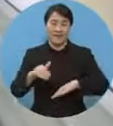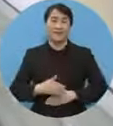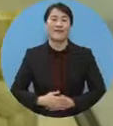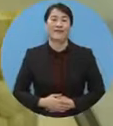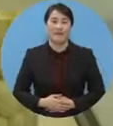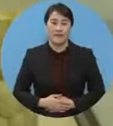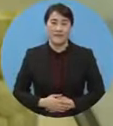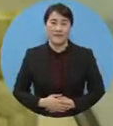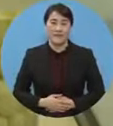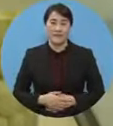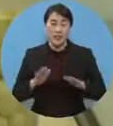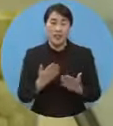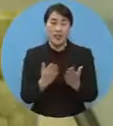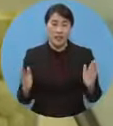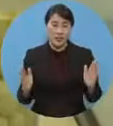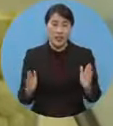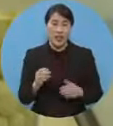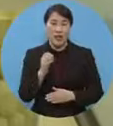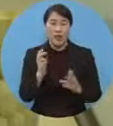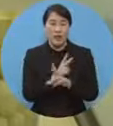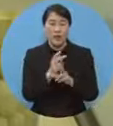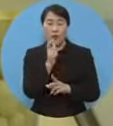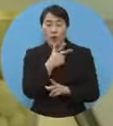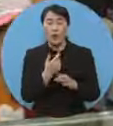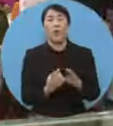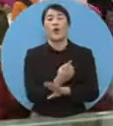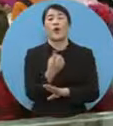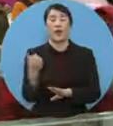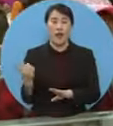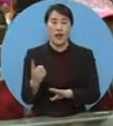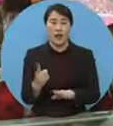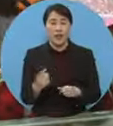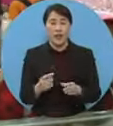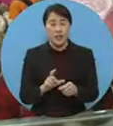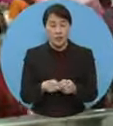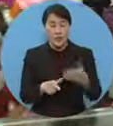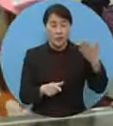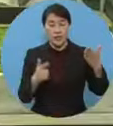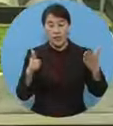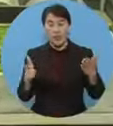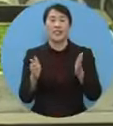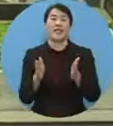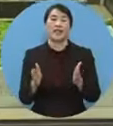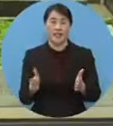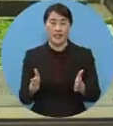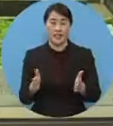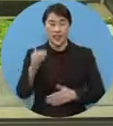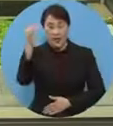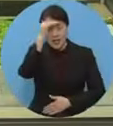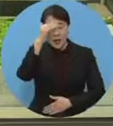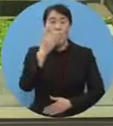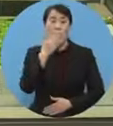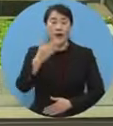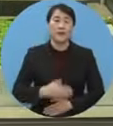마련할 예정입니다. 이번 전시는 매주 월요일 휴관일을 제외하고 오전 9시부터 오후